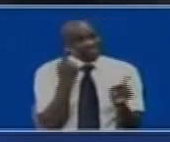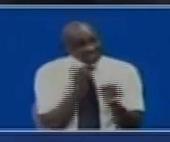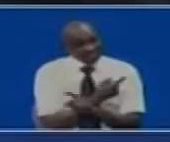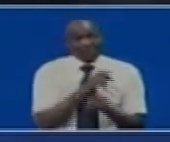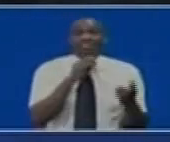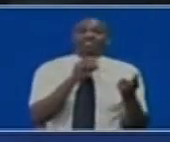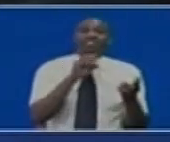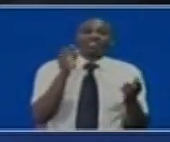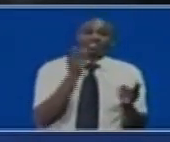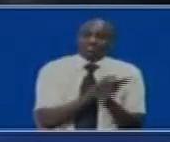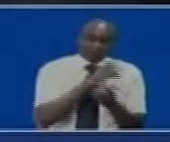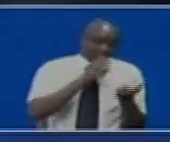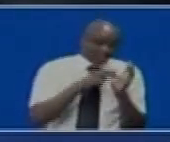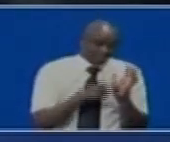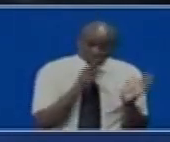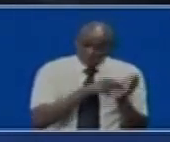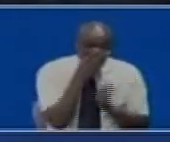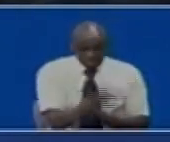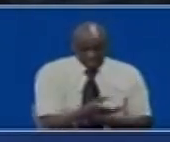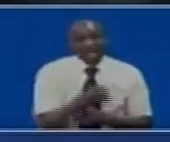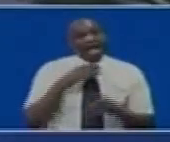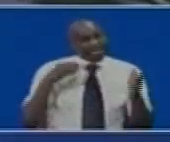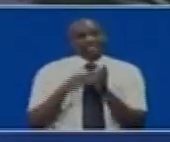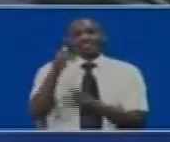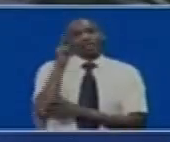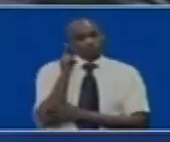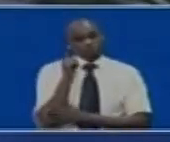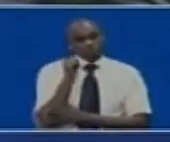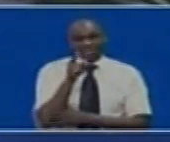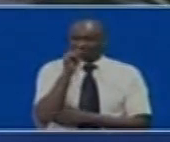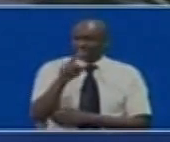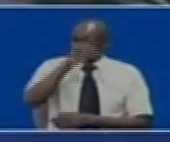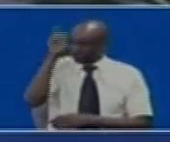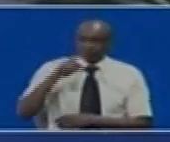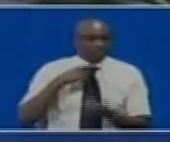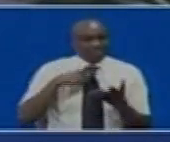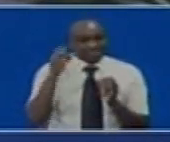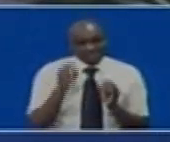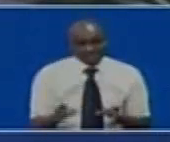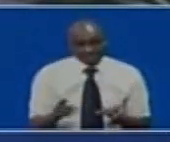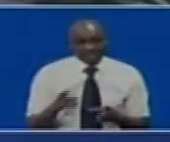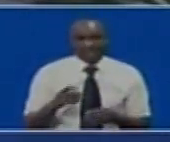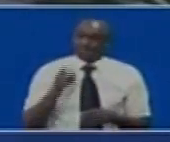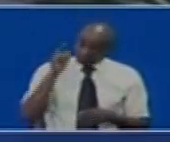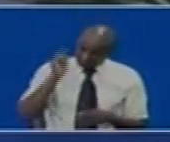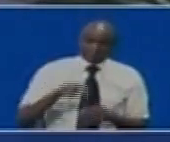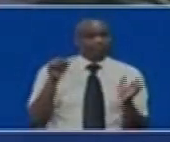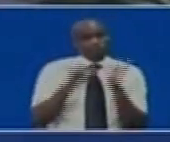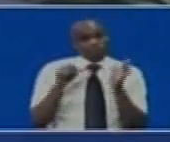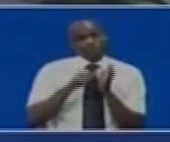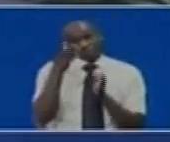jinsi inavyosema ripoti ya mkaguzi mkuu wa fedha za serikali. That question is not right. I think there must have been a problem